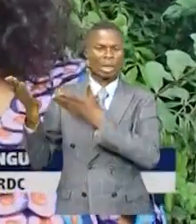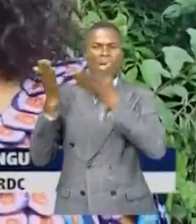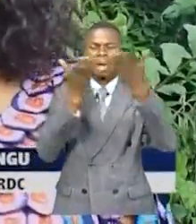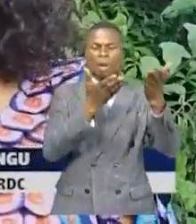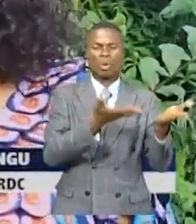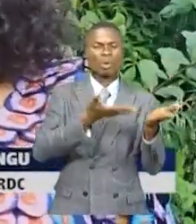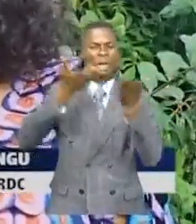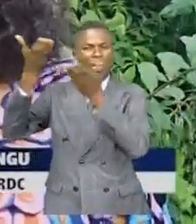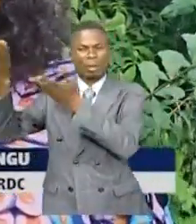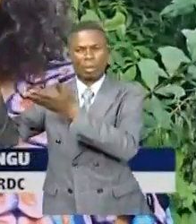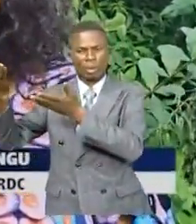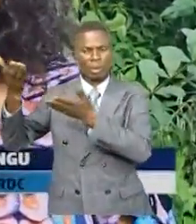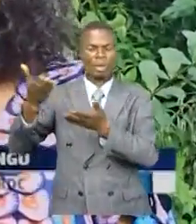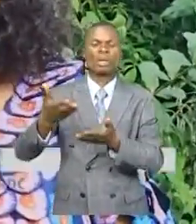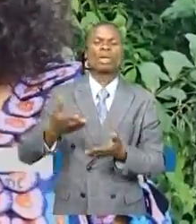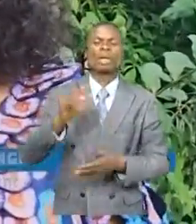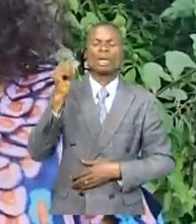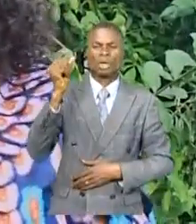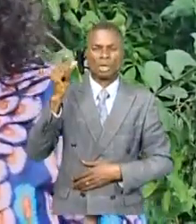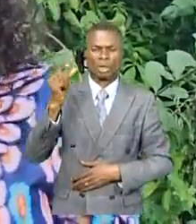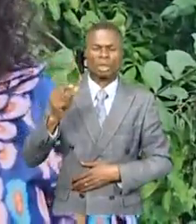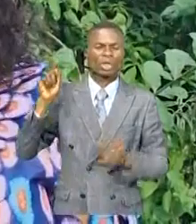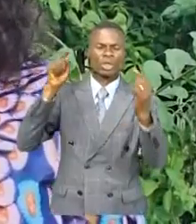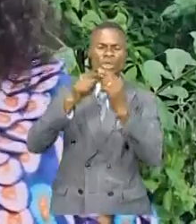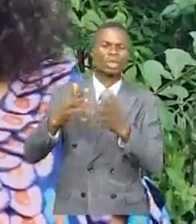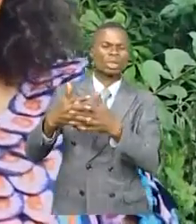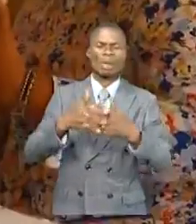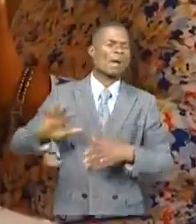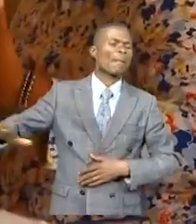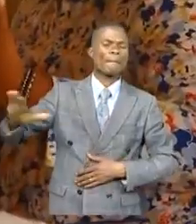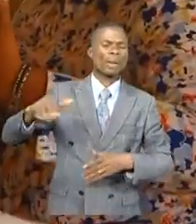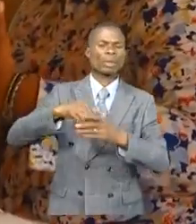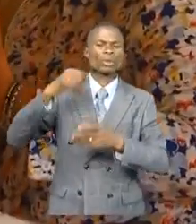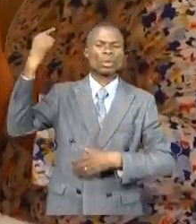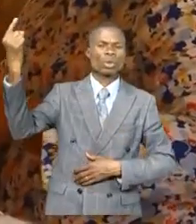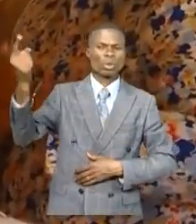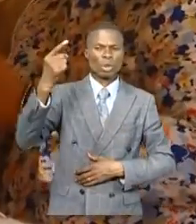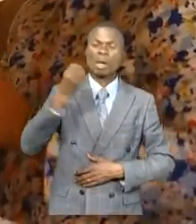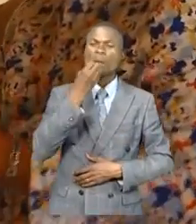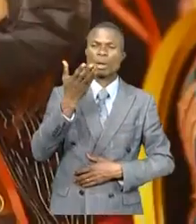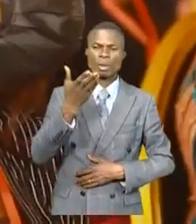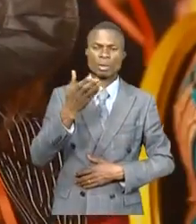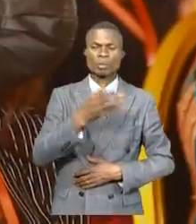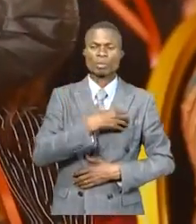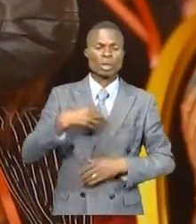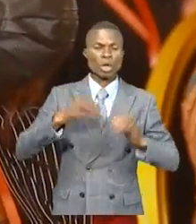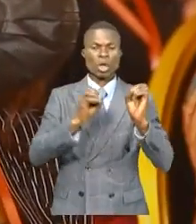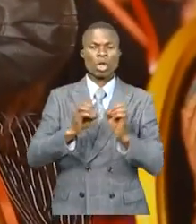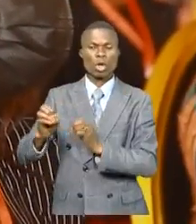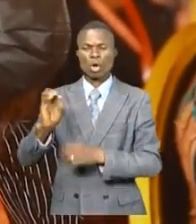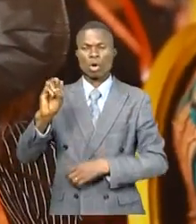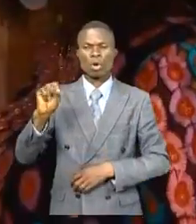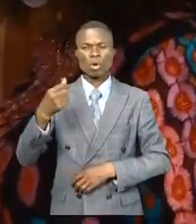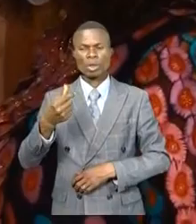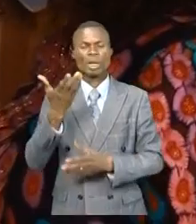importer de la RDC aux États-Unis ou partout dans le monde. Il y a par exemple des banques ou des organisations, des organismes